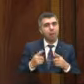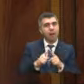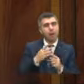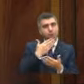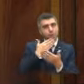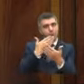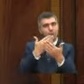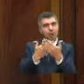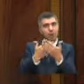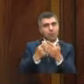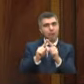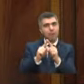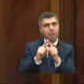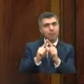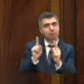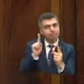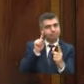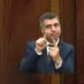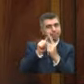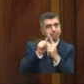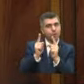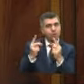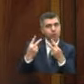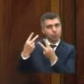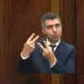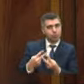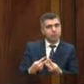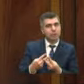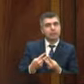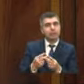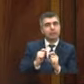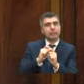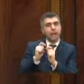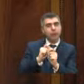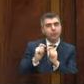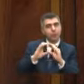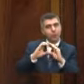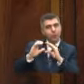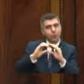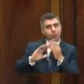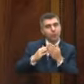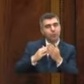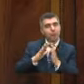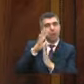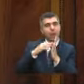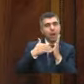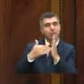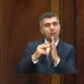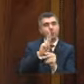على حسن تواصلكم واستجابتكم لنواب الأمة ببرمجة هذا السؤال المهم الذي من